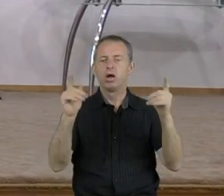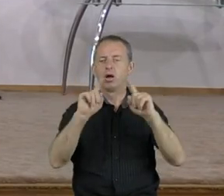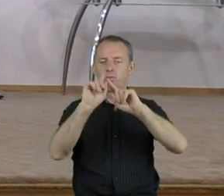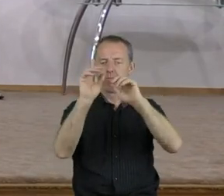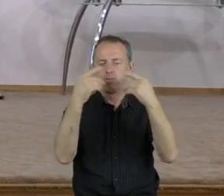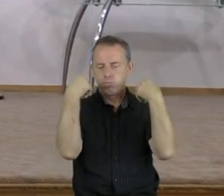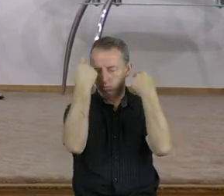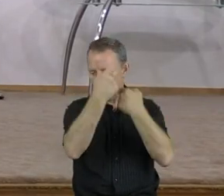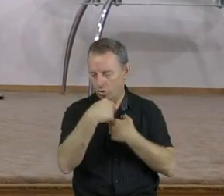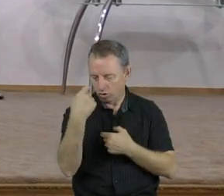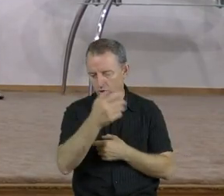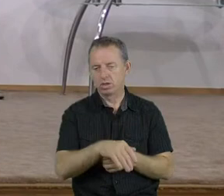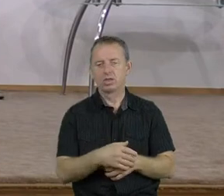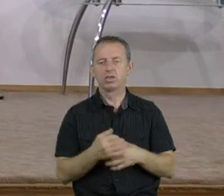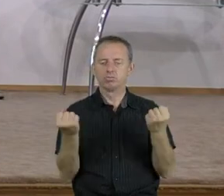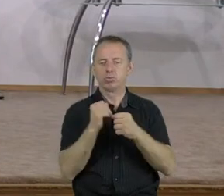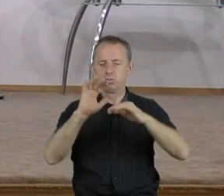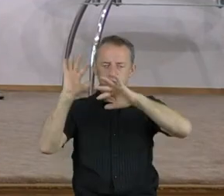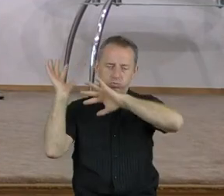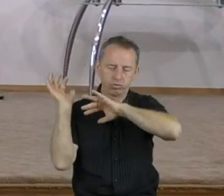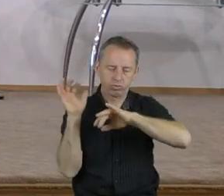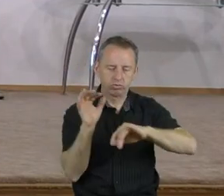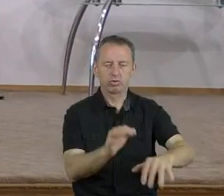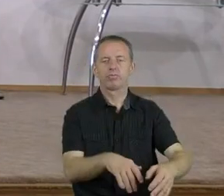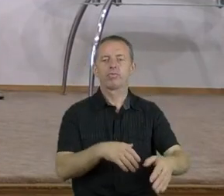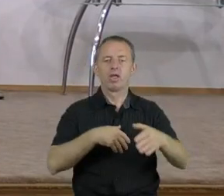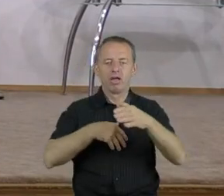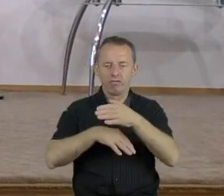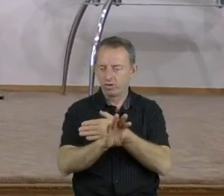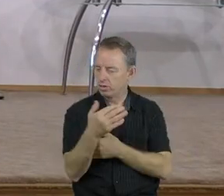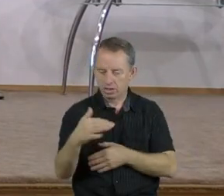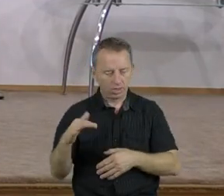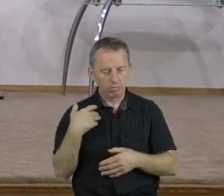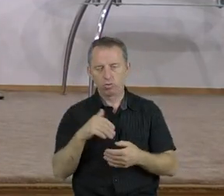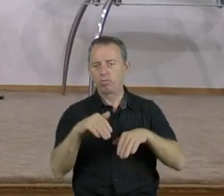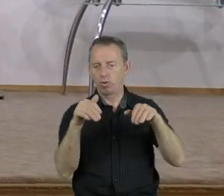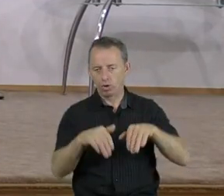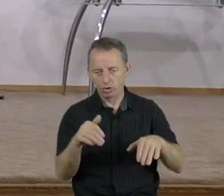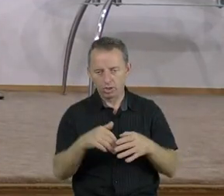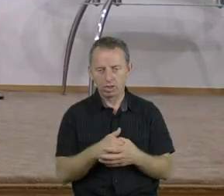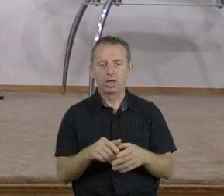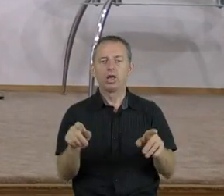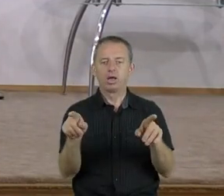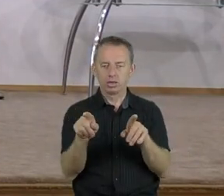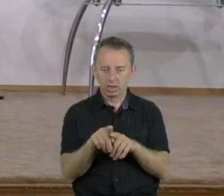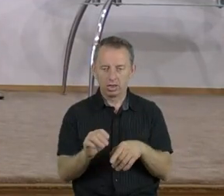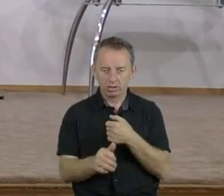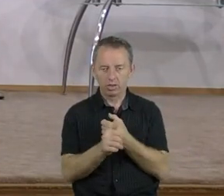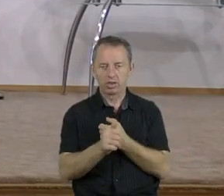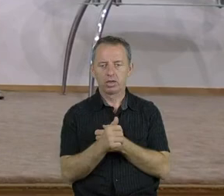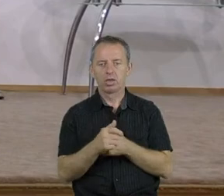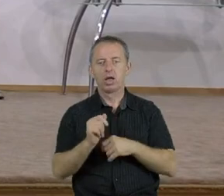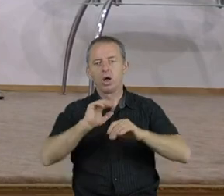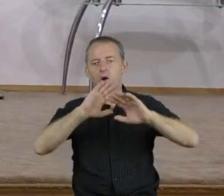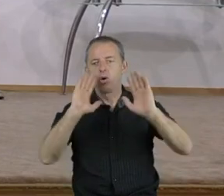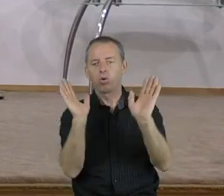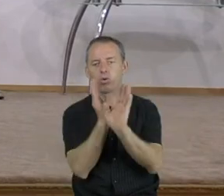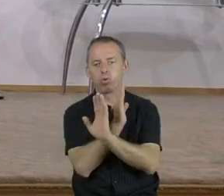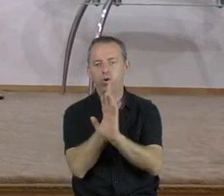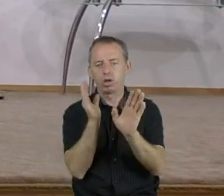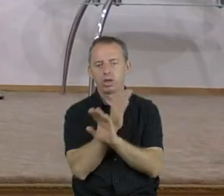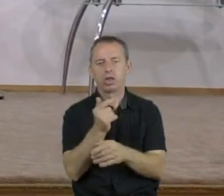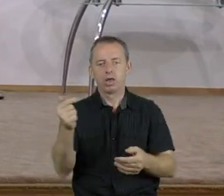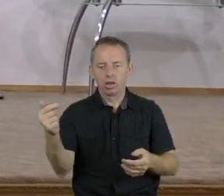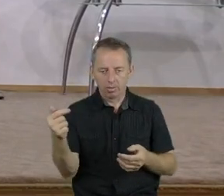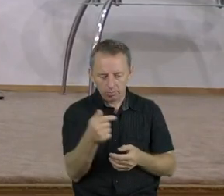gdzie były intensywne deszcze i wyjście w sobotę nie było możliwe. I też z powodu gwałtownego ochłodzenia